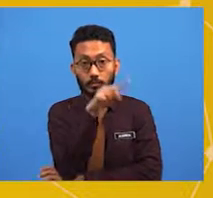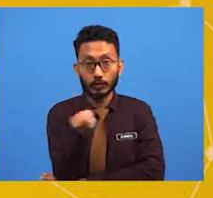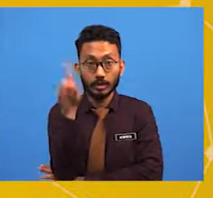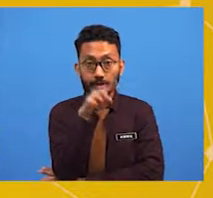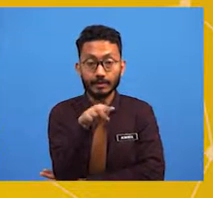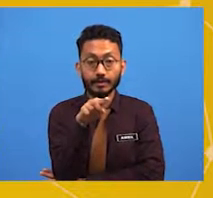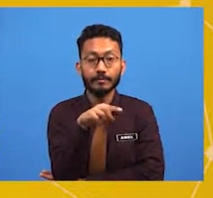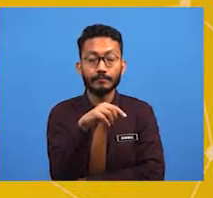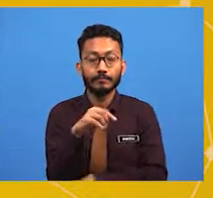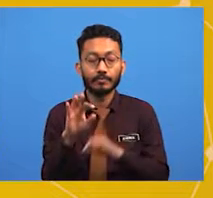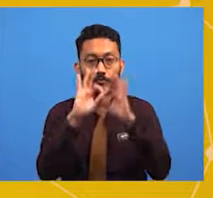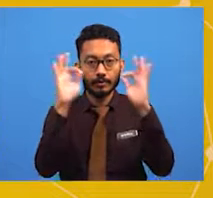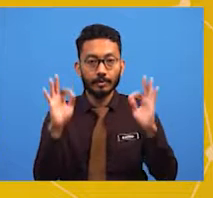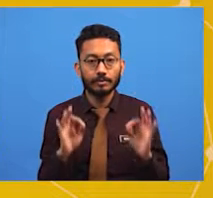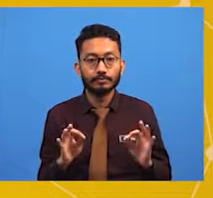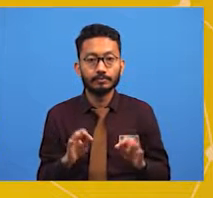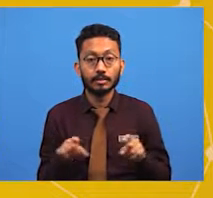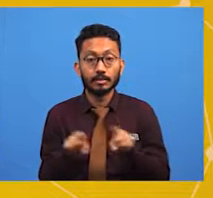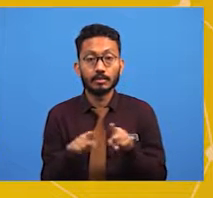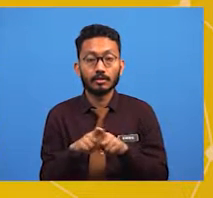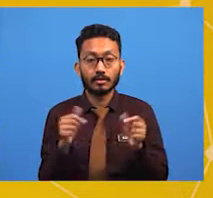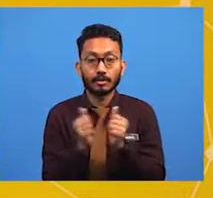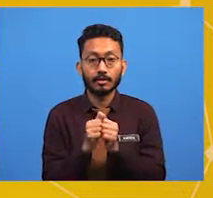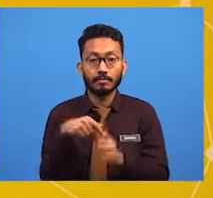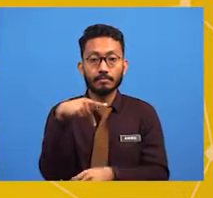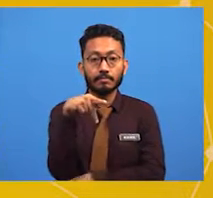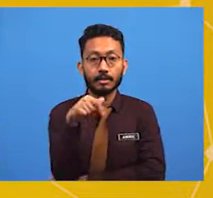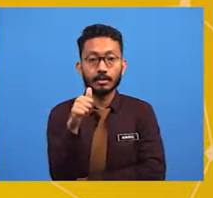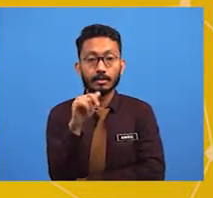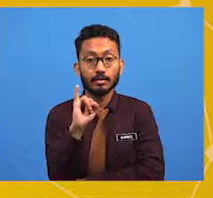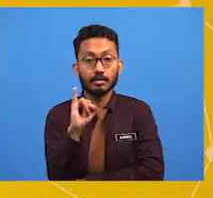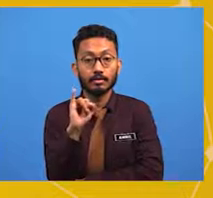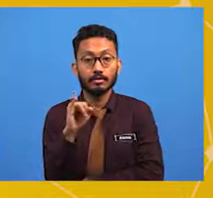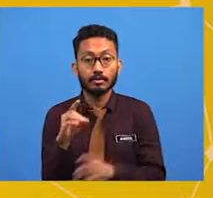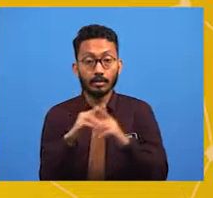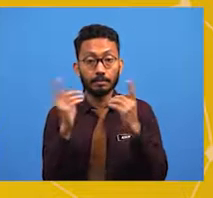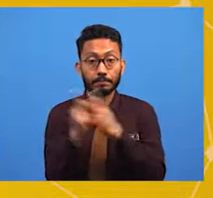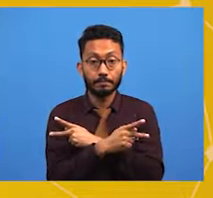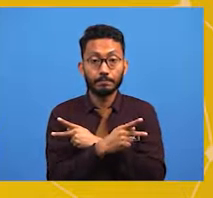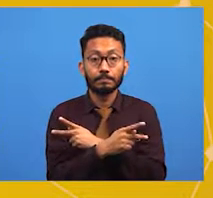luas bulatan sama dengan pi darab jejari kuasa 2.